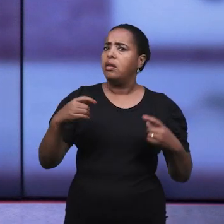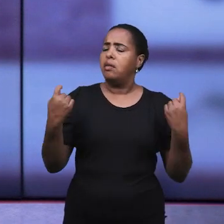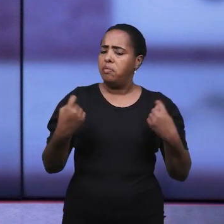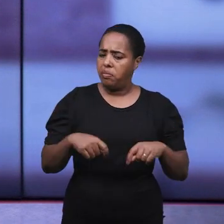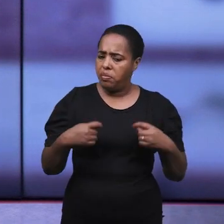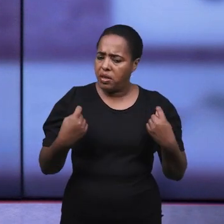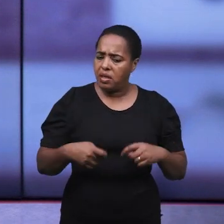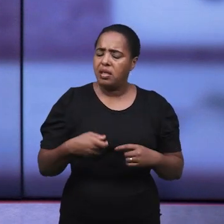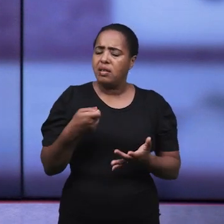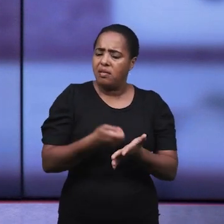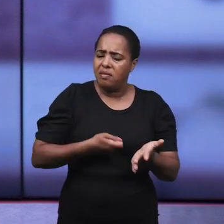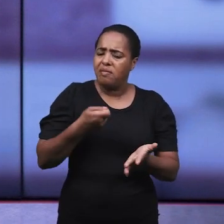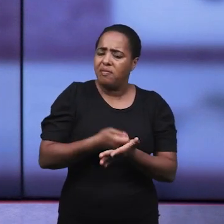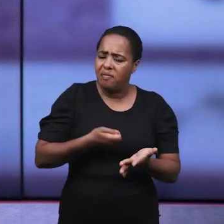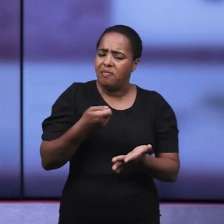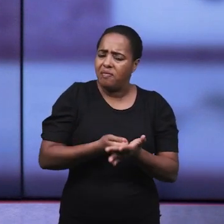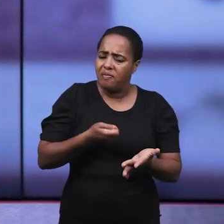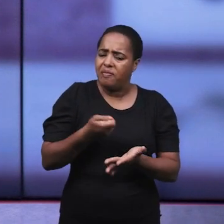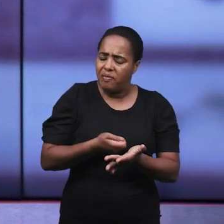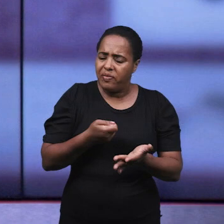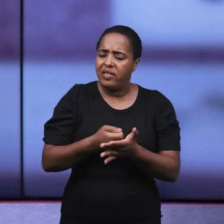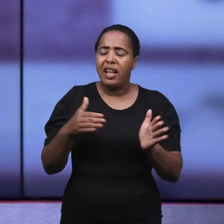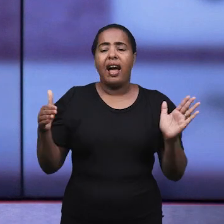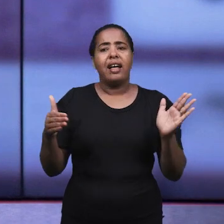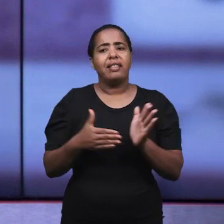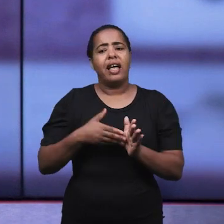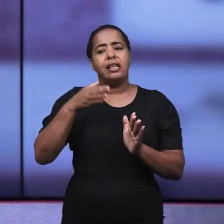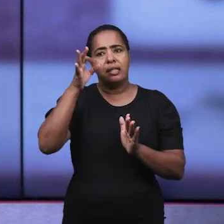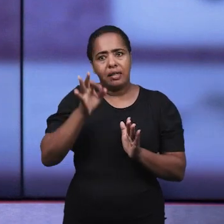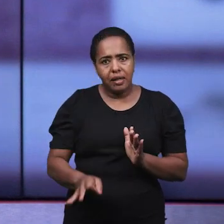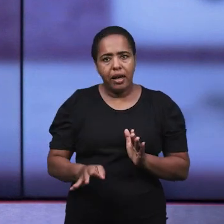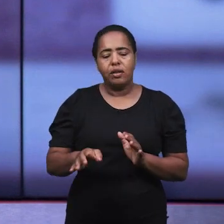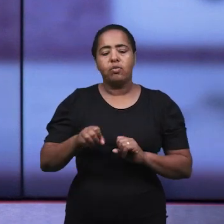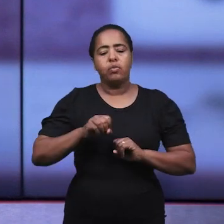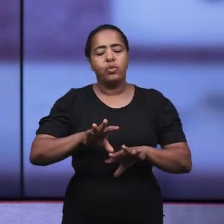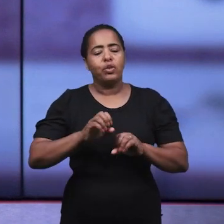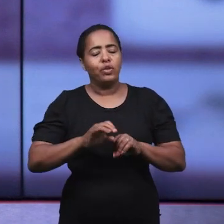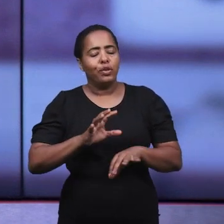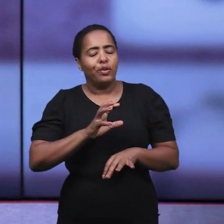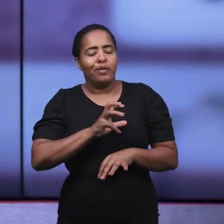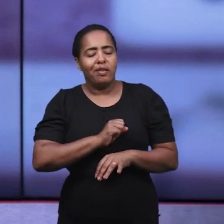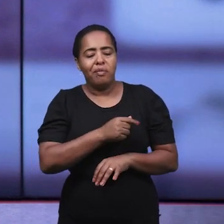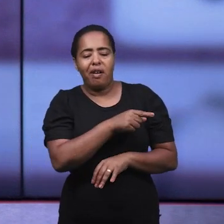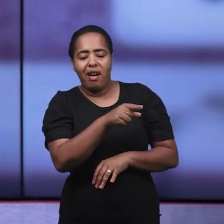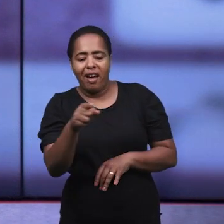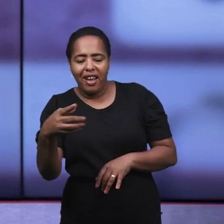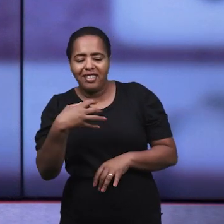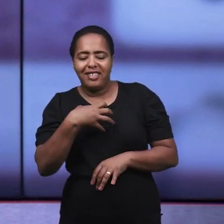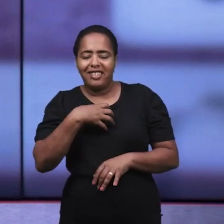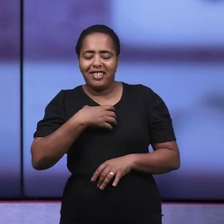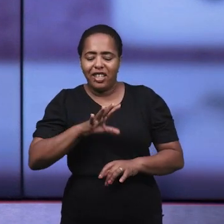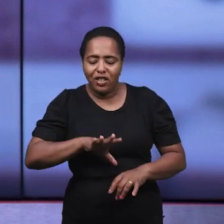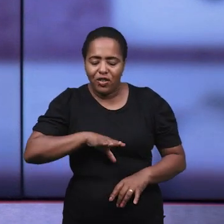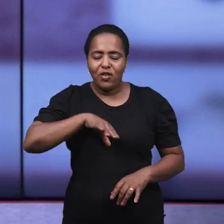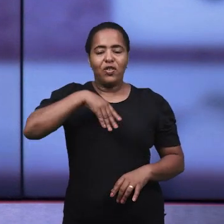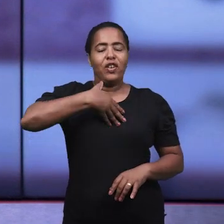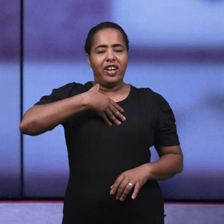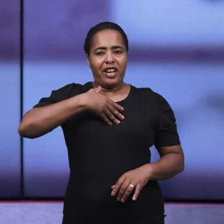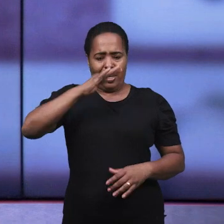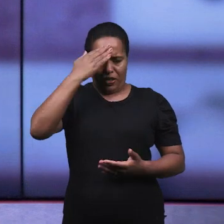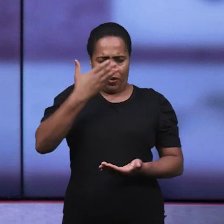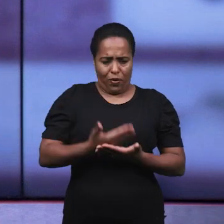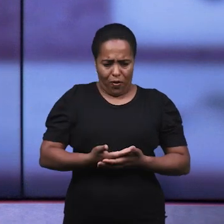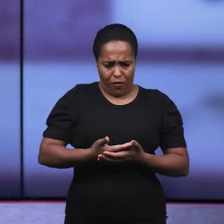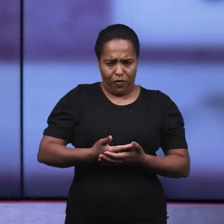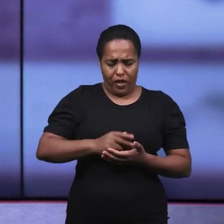va persister jusqu'à ce qu'il puisse arriver. L'enseignement et l'amour fait en sorte qu'ils aient le courage et la